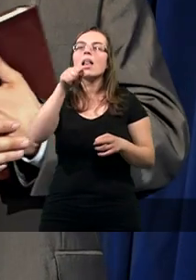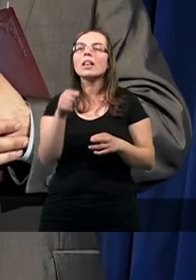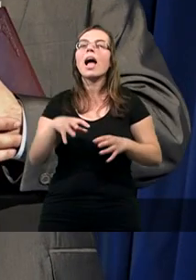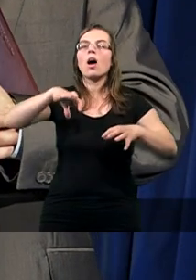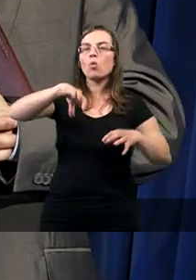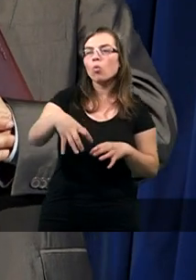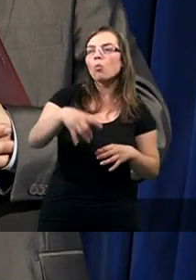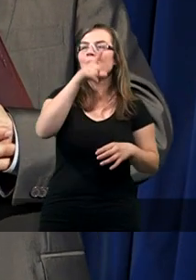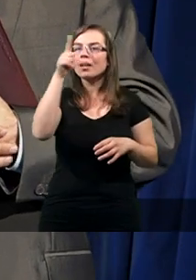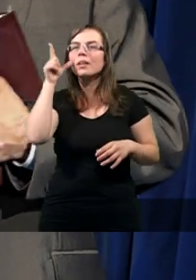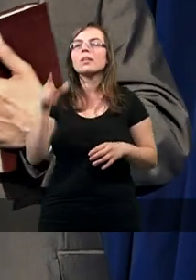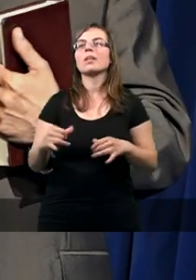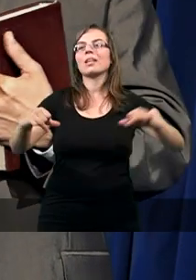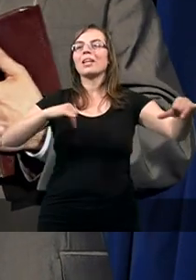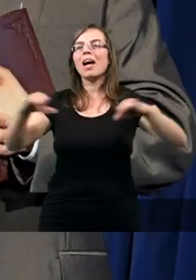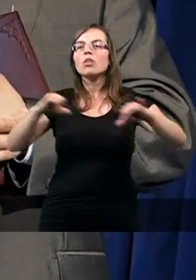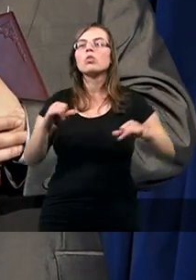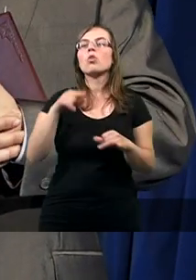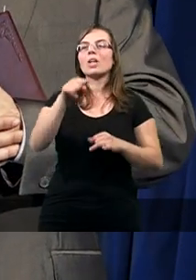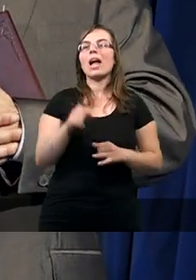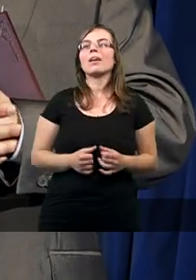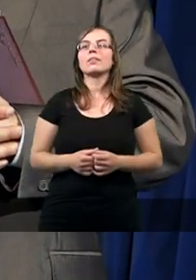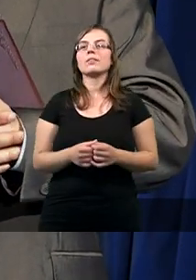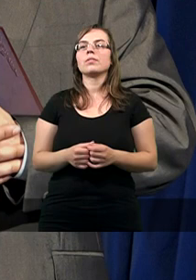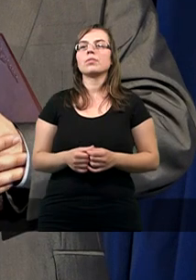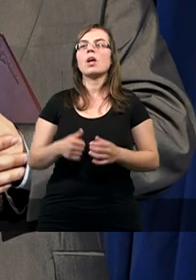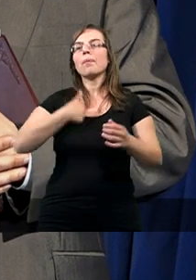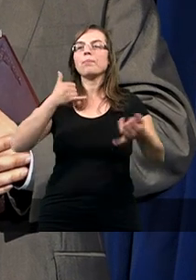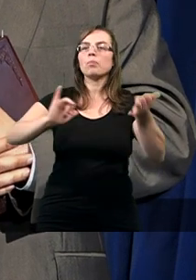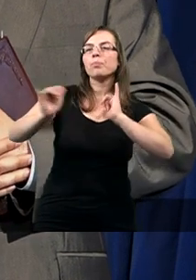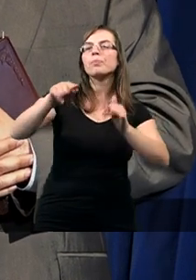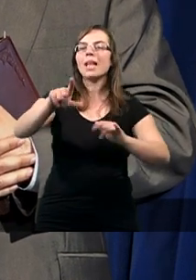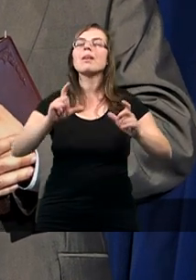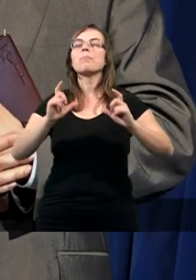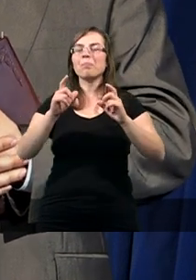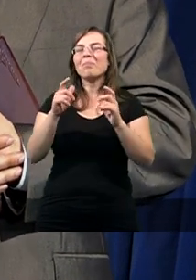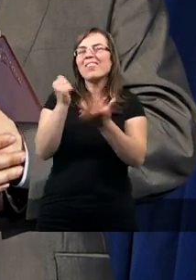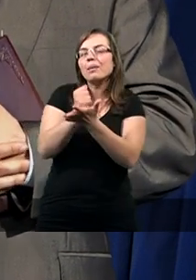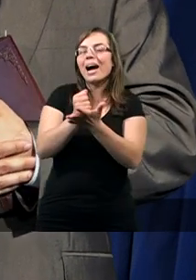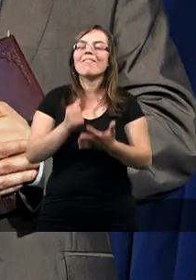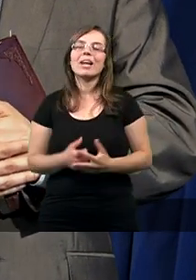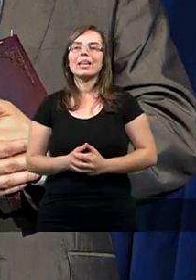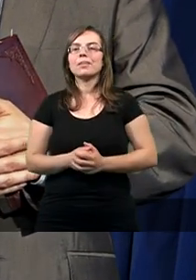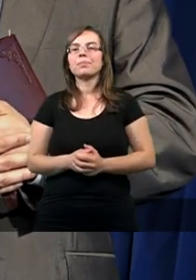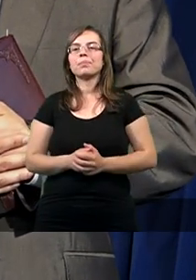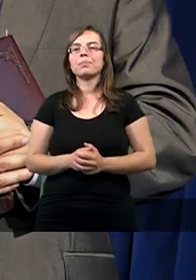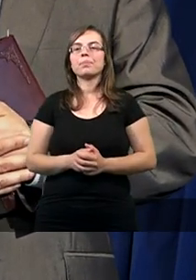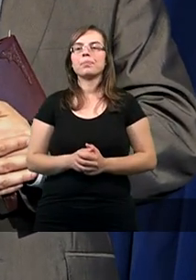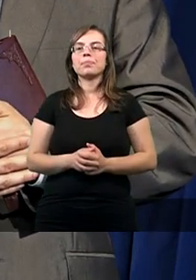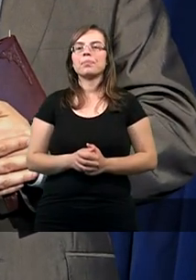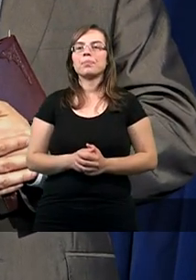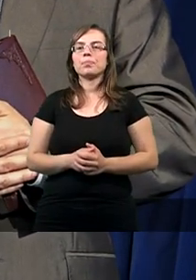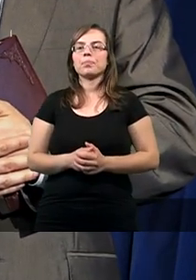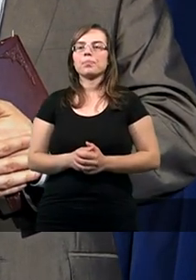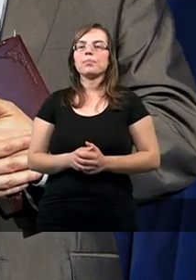ta grupa zarządzająca zabrała się po to, aby omówić ten przypadek. And explained that they